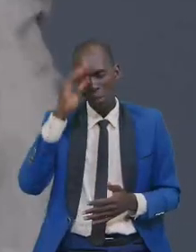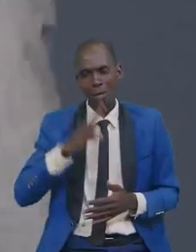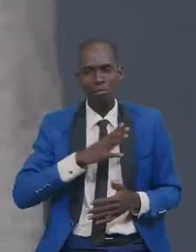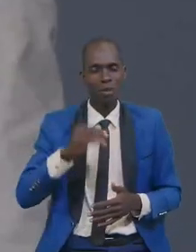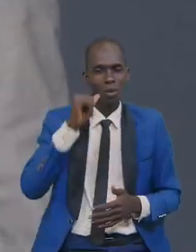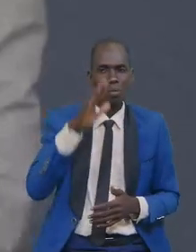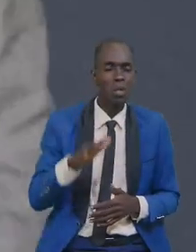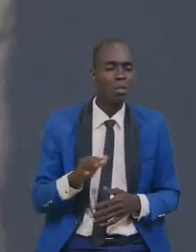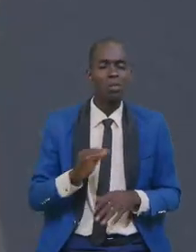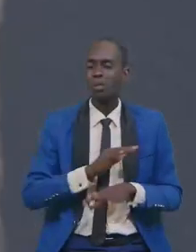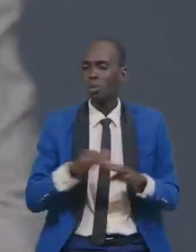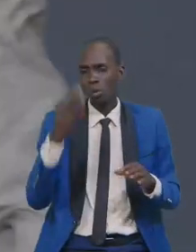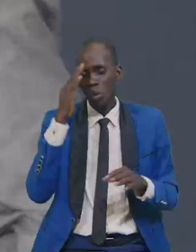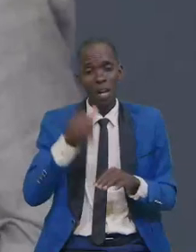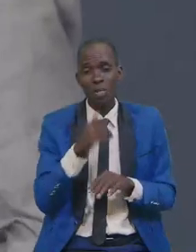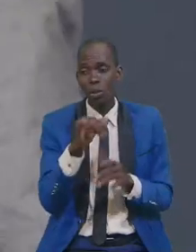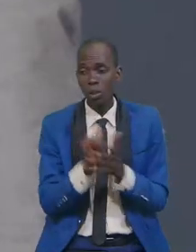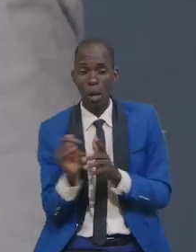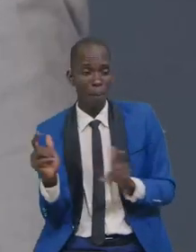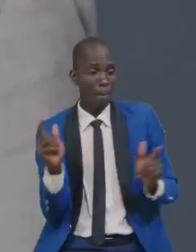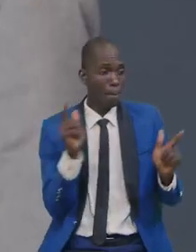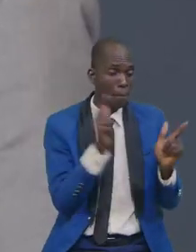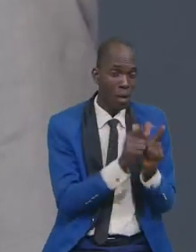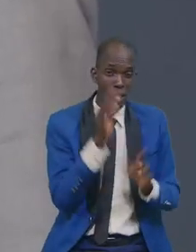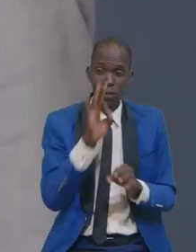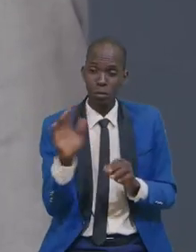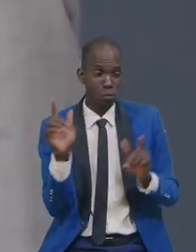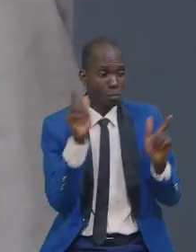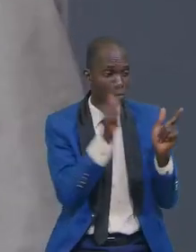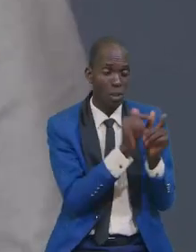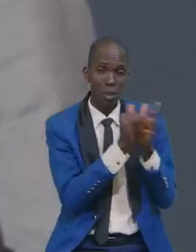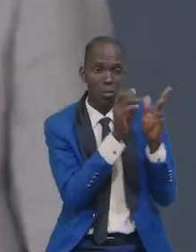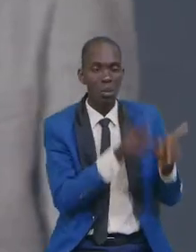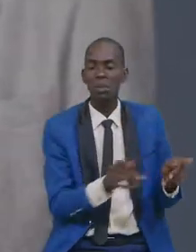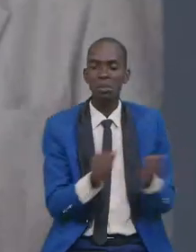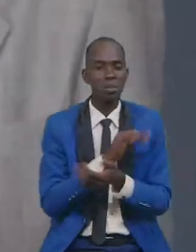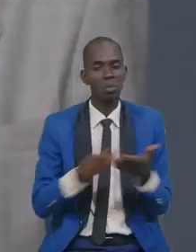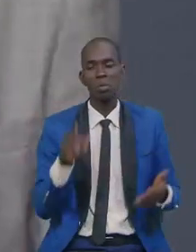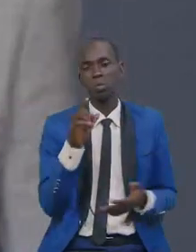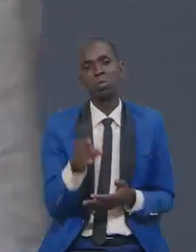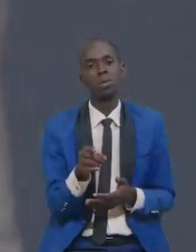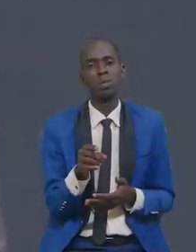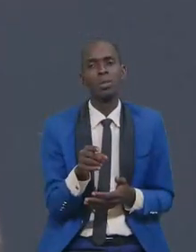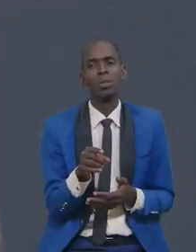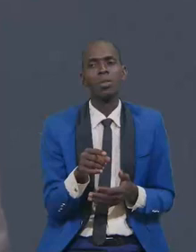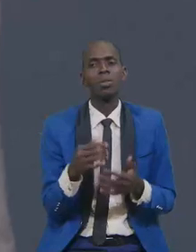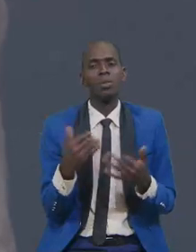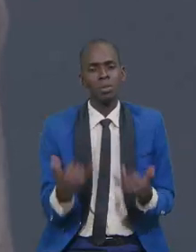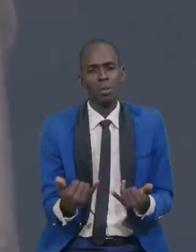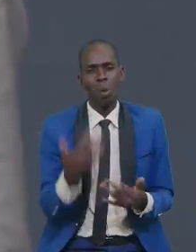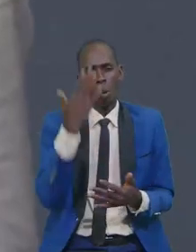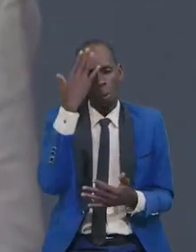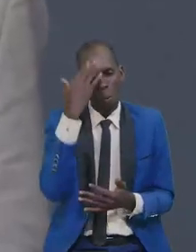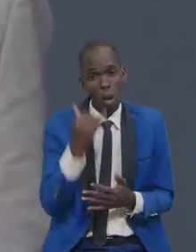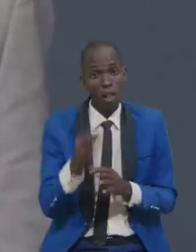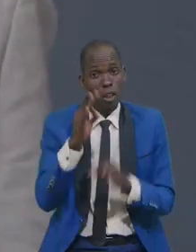agressif ou pas. Quiconque vient dans ces environs, si tu t'amènes là-bas, il va te détruire. Alors si